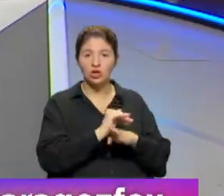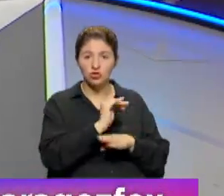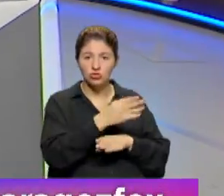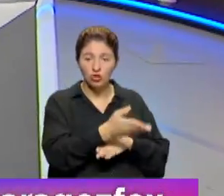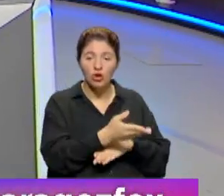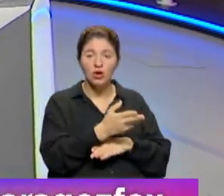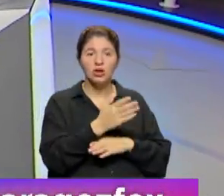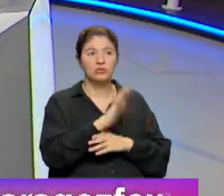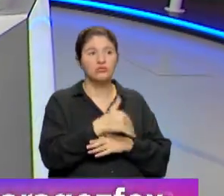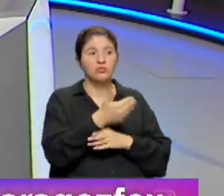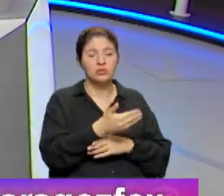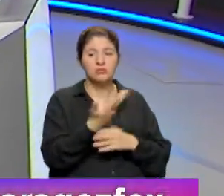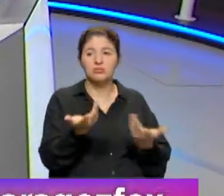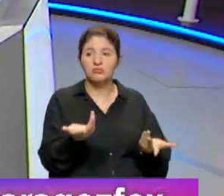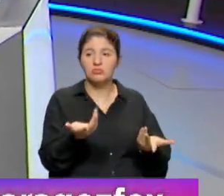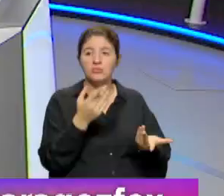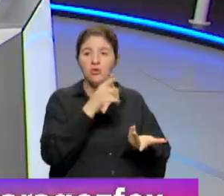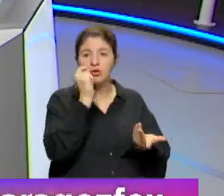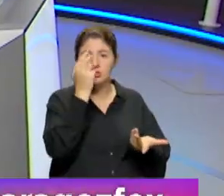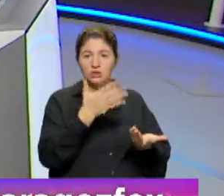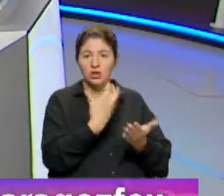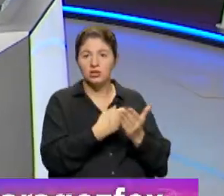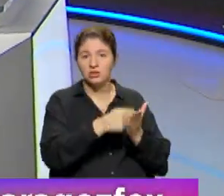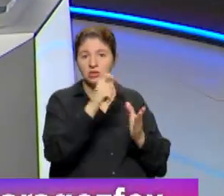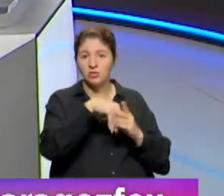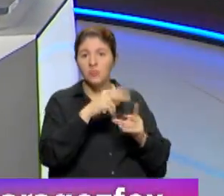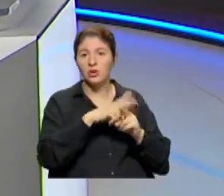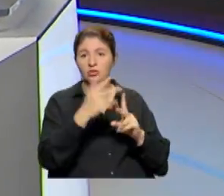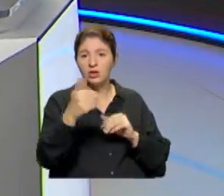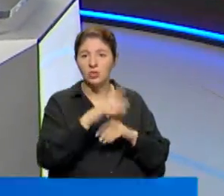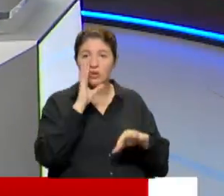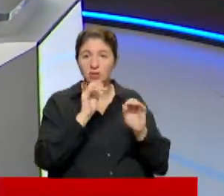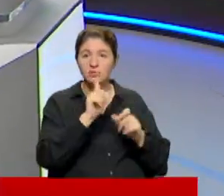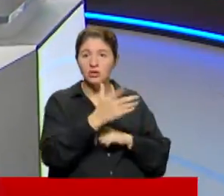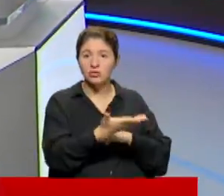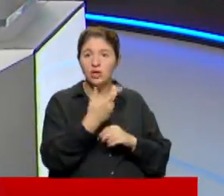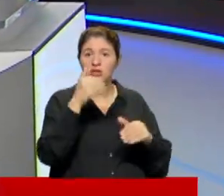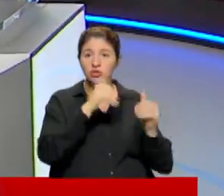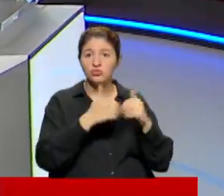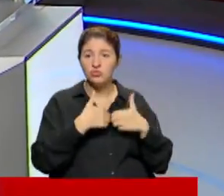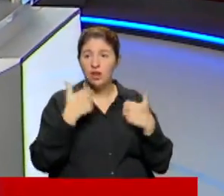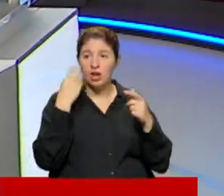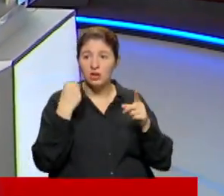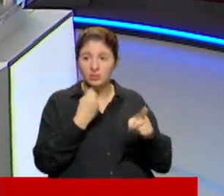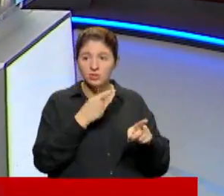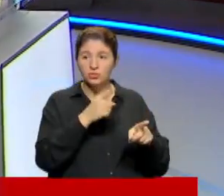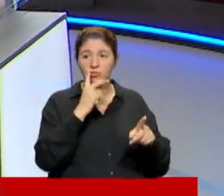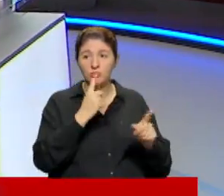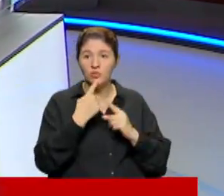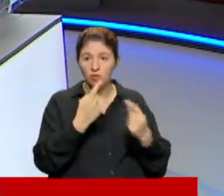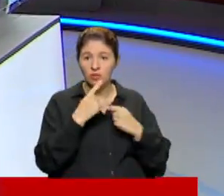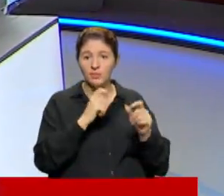Eee sonrasında İşte o kişiyi kayıttan sildirmek için Polisin de gelip Kontrol etmesi gerekiyor seçim güvenliği anlamında bunu bir